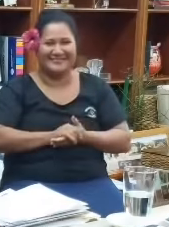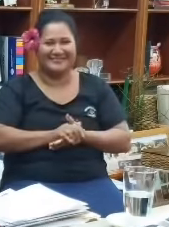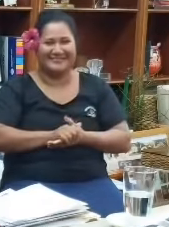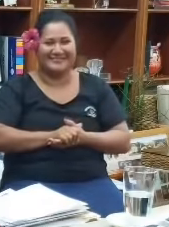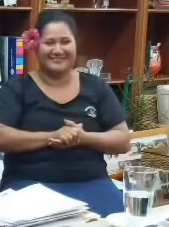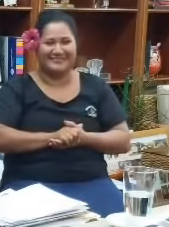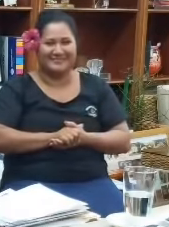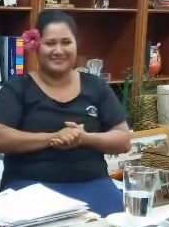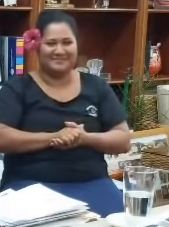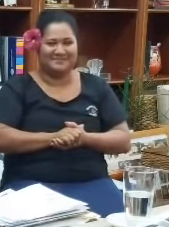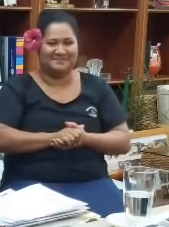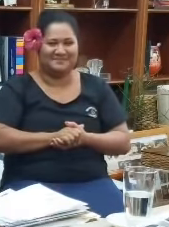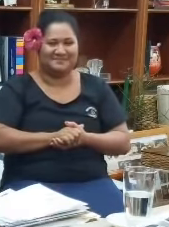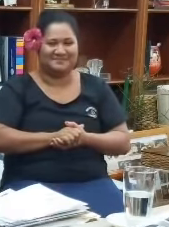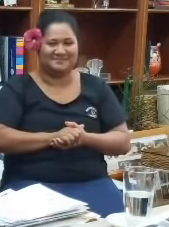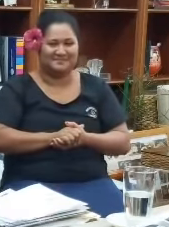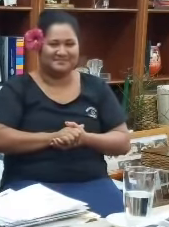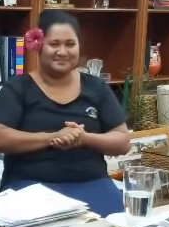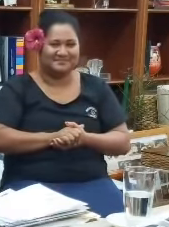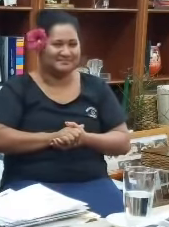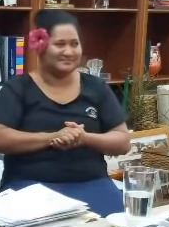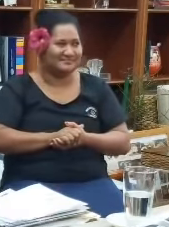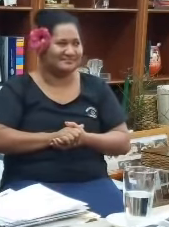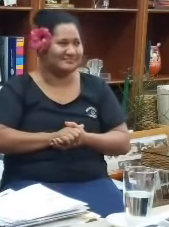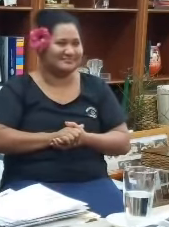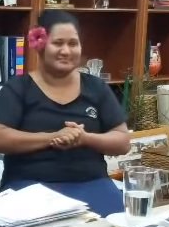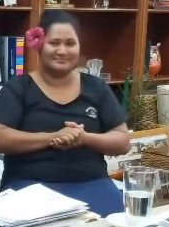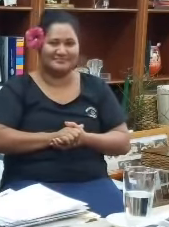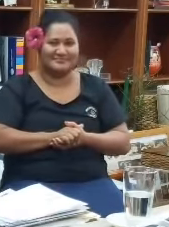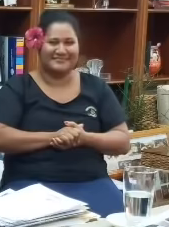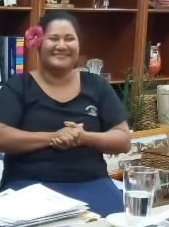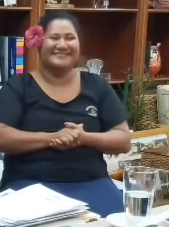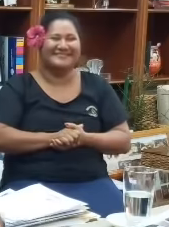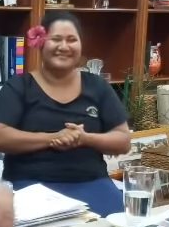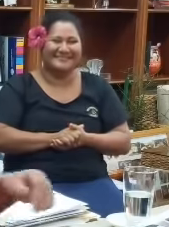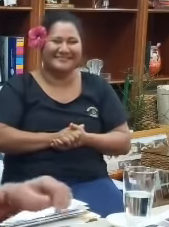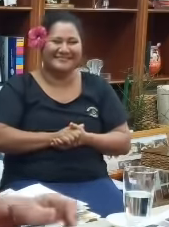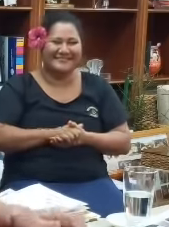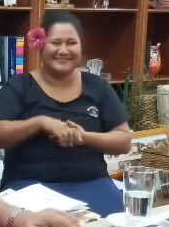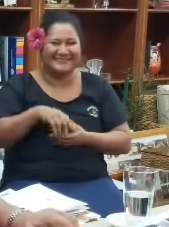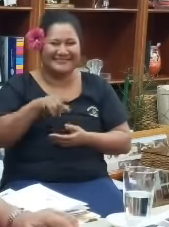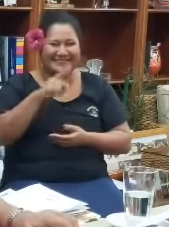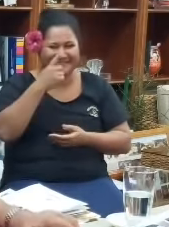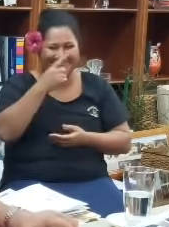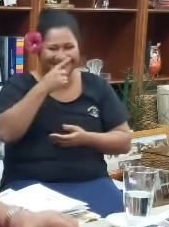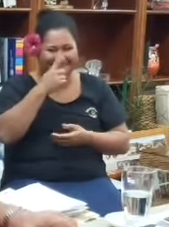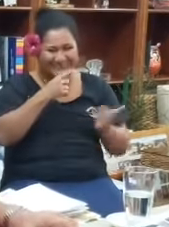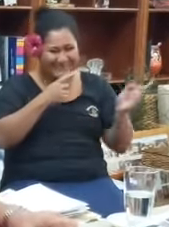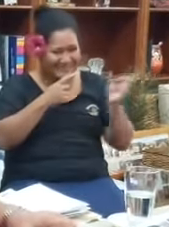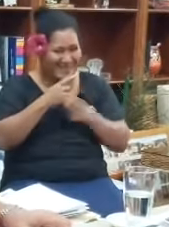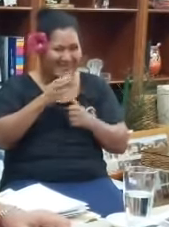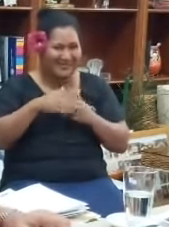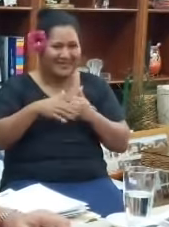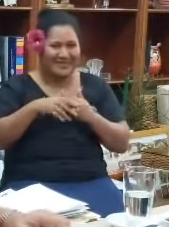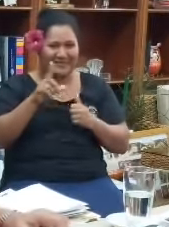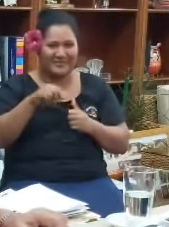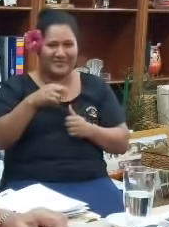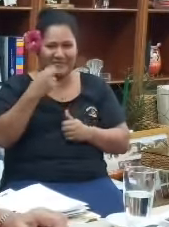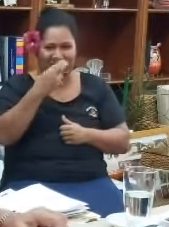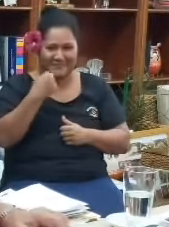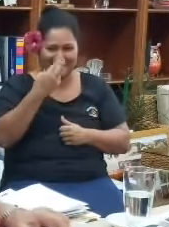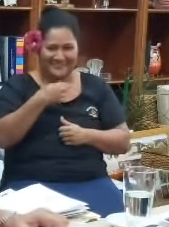o ga yo mai ni ka ka ka pe ga a la le ko e ko kolong ku pe a mai i ro poko ma ro va sta a